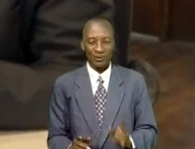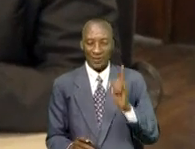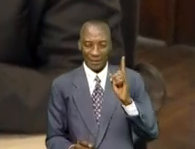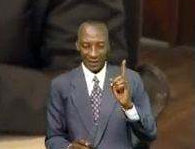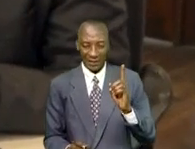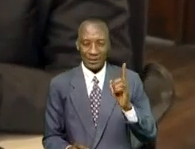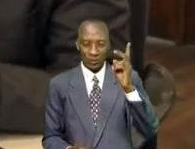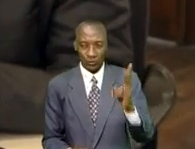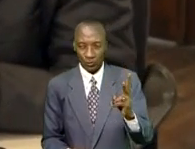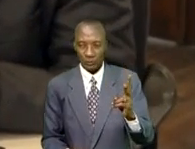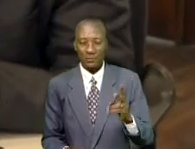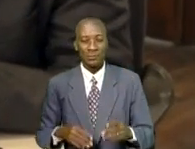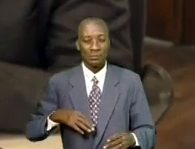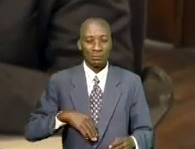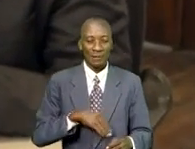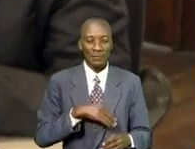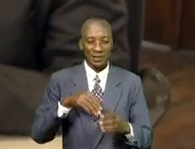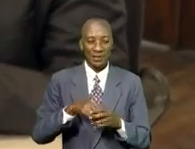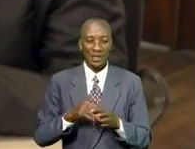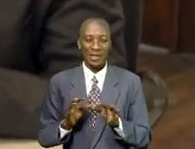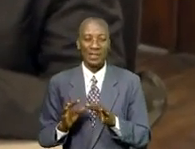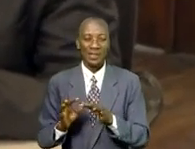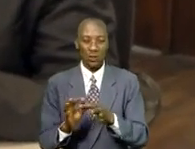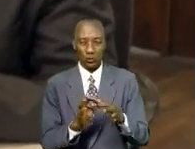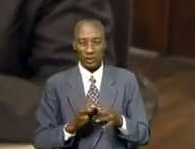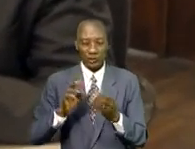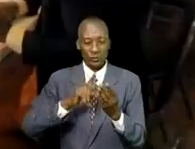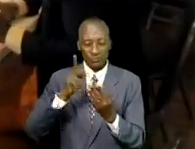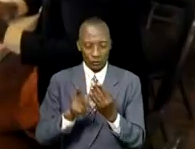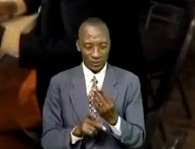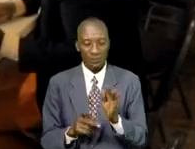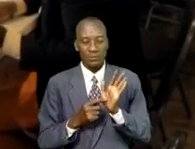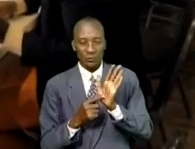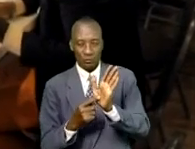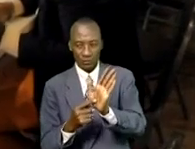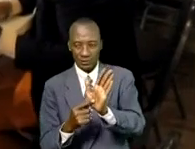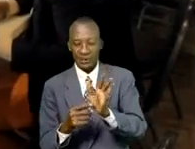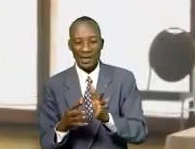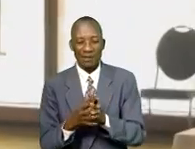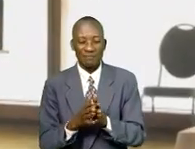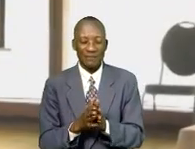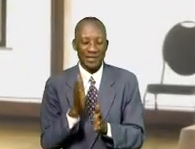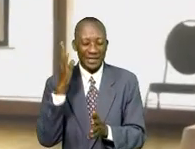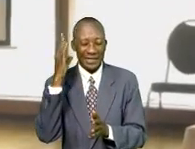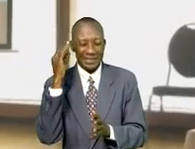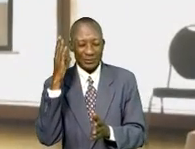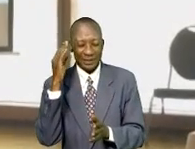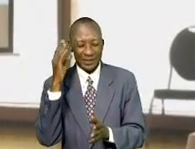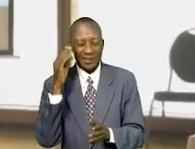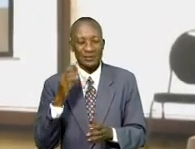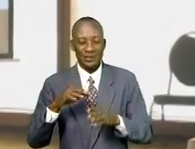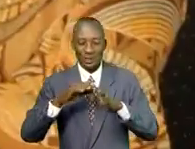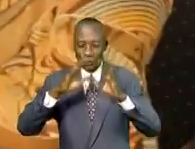Mvumbi, tous deux membres de la coordination de ce projet, ont présenté avec beaucoup d'expertise ces résultats, partant de